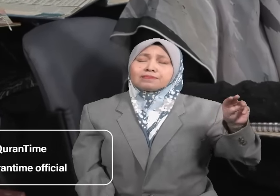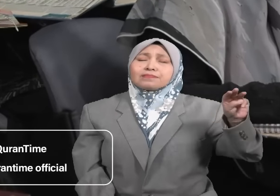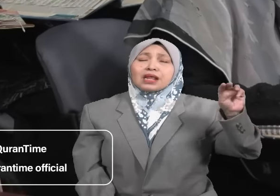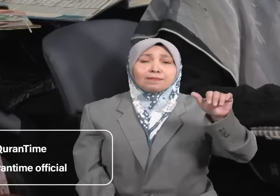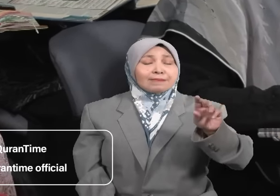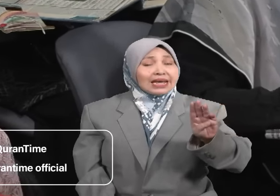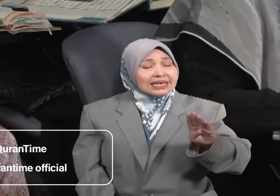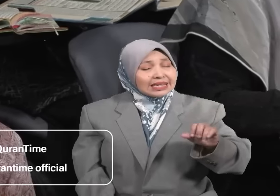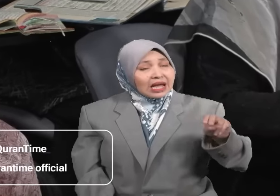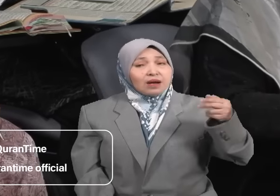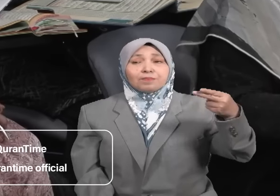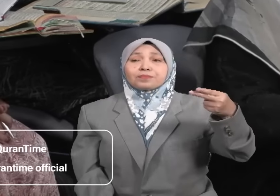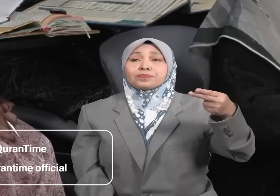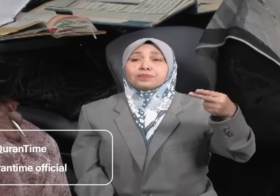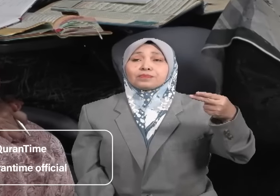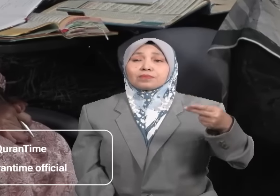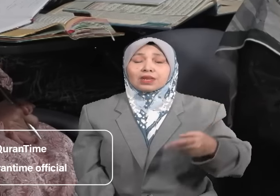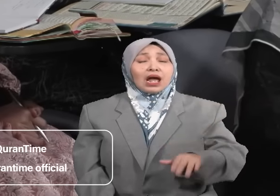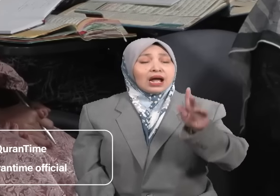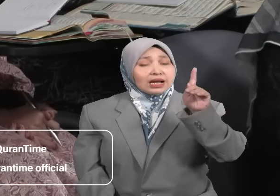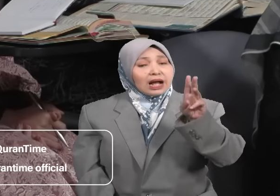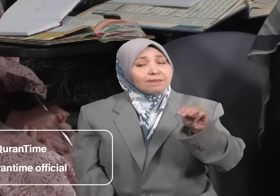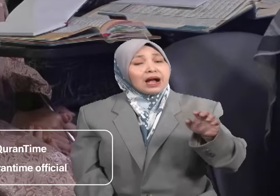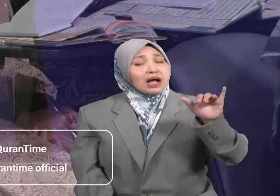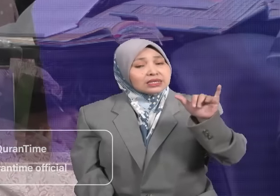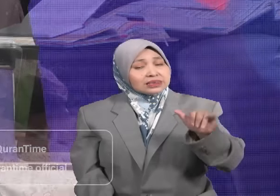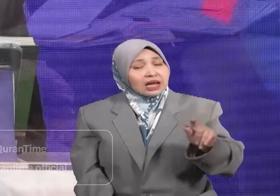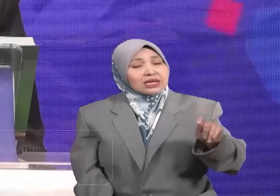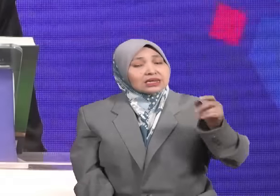آيَةٍ بَيِّنَةٍ. كَمْ